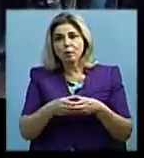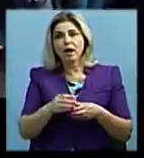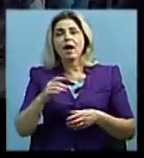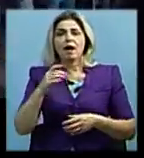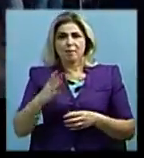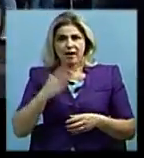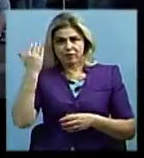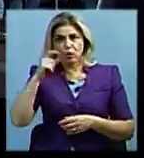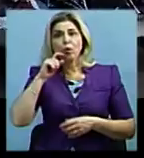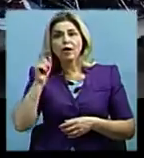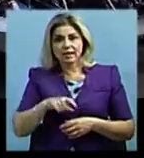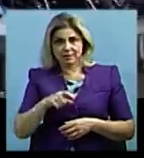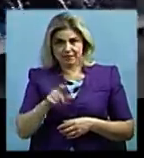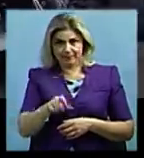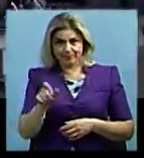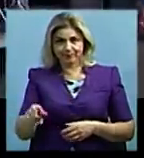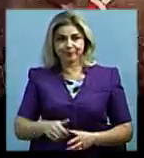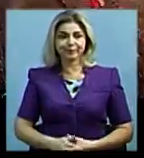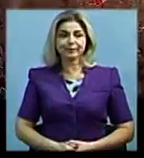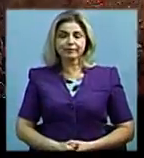Петро і Павло Солодухи.